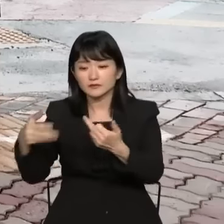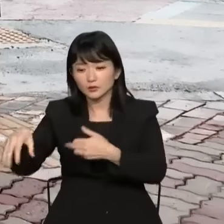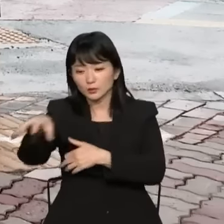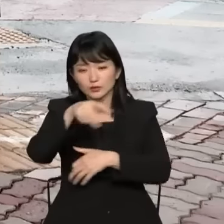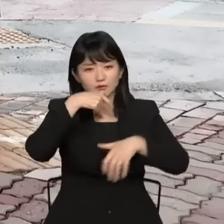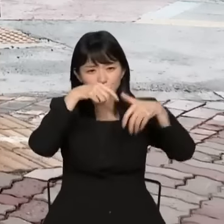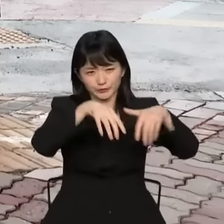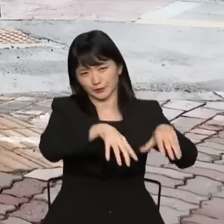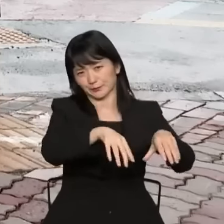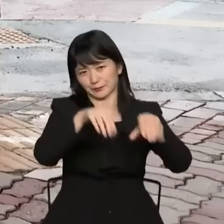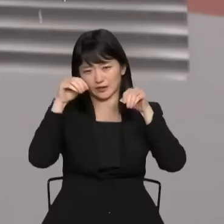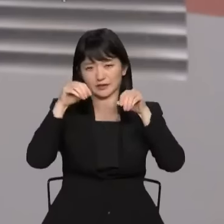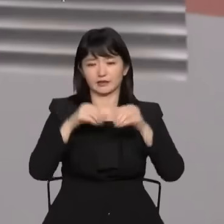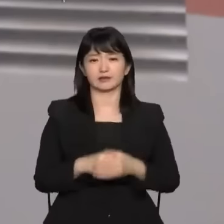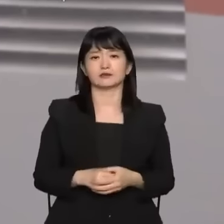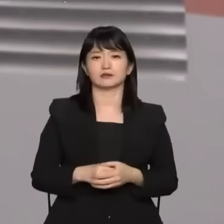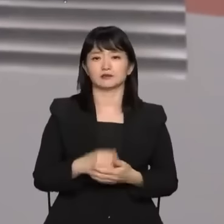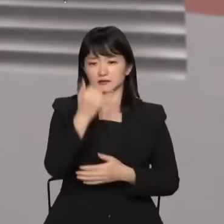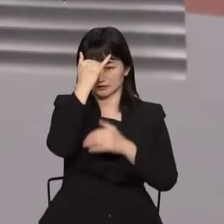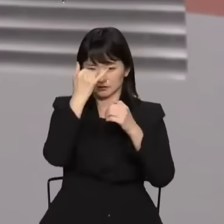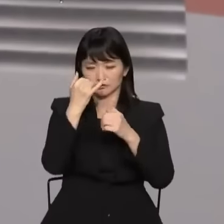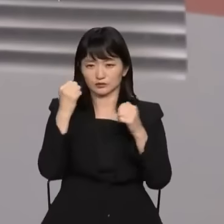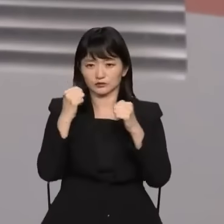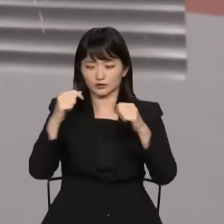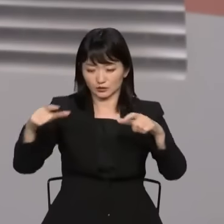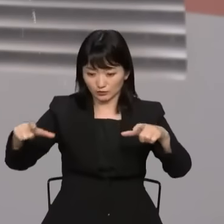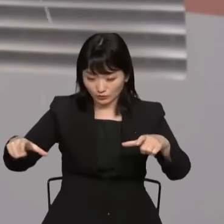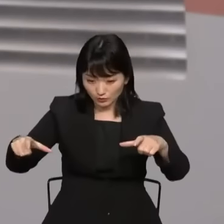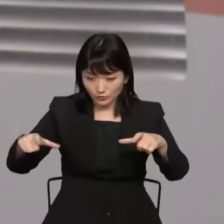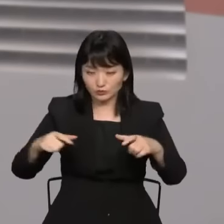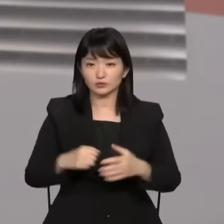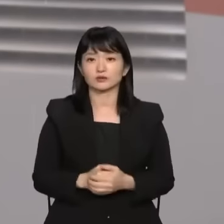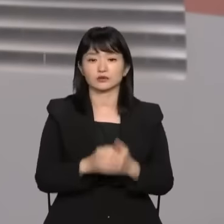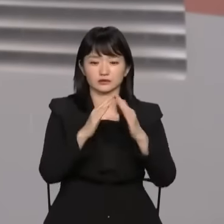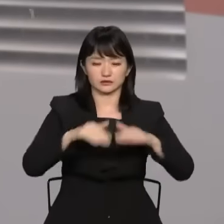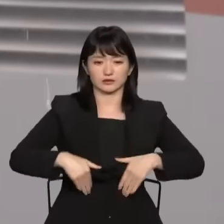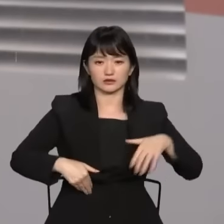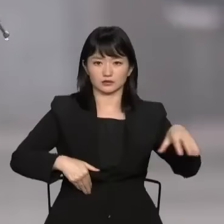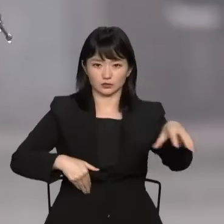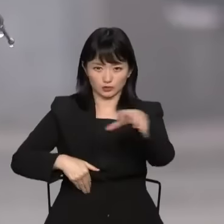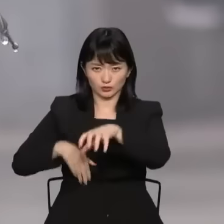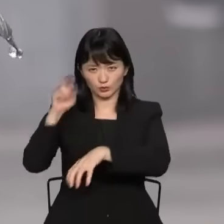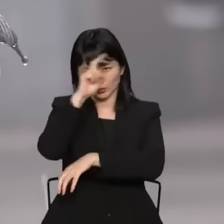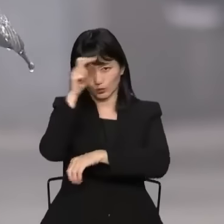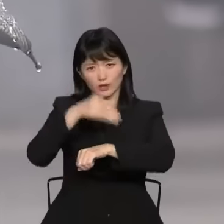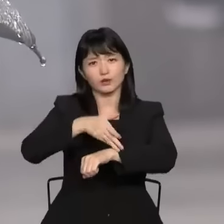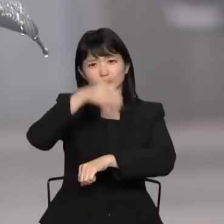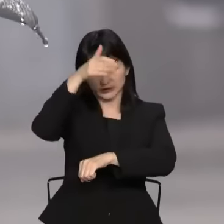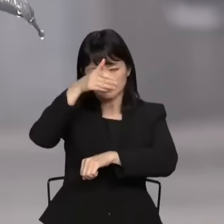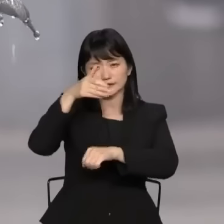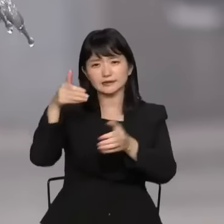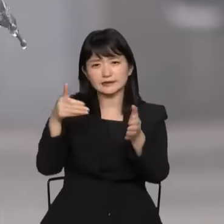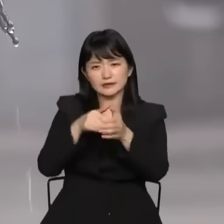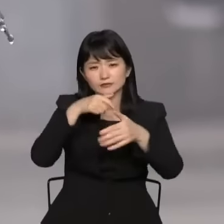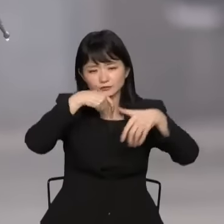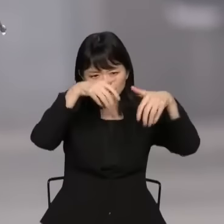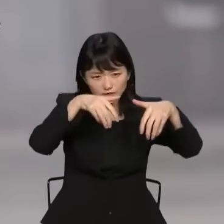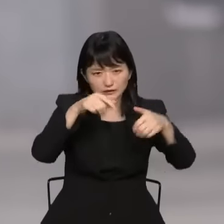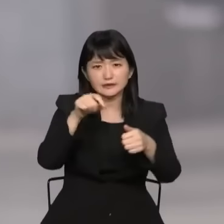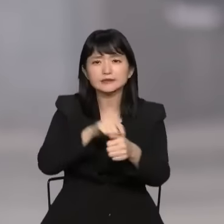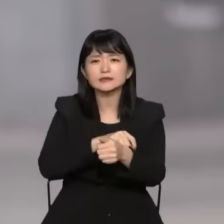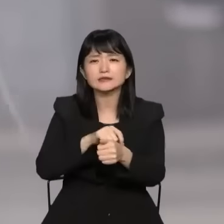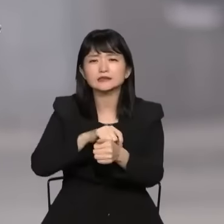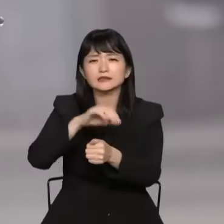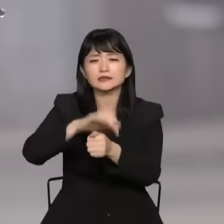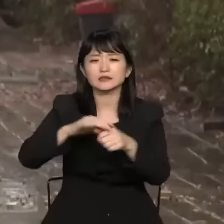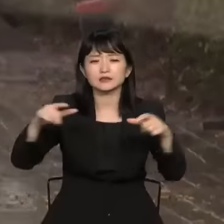비가 그쳤습니다. 이곳 충청권과 전라권에는 오후 9시까지 비가 이어지겠고요. 또 경상권, 특히 부산,